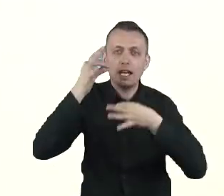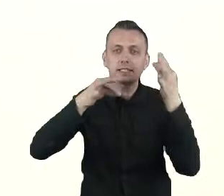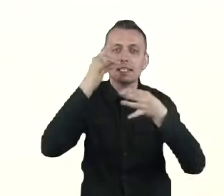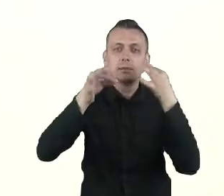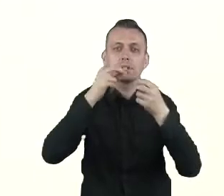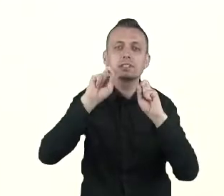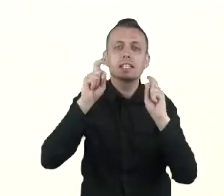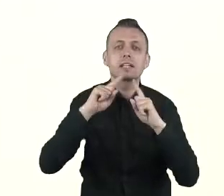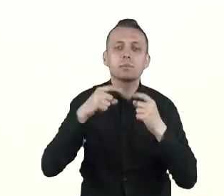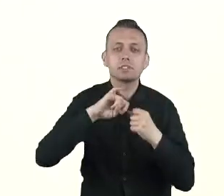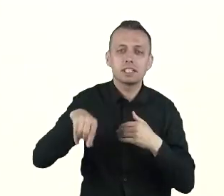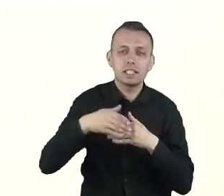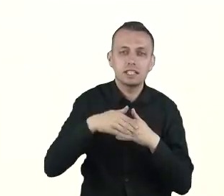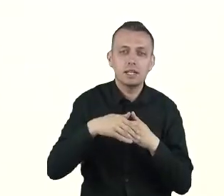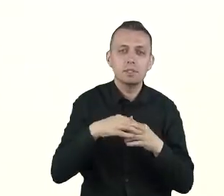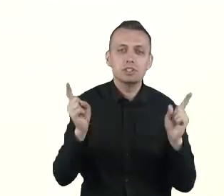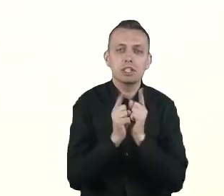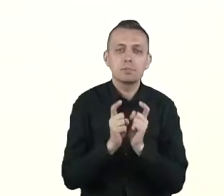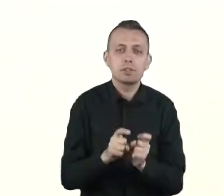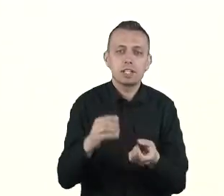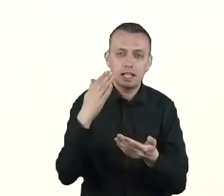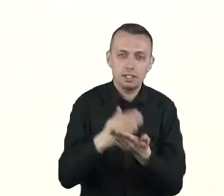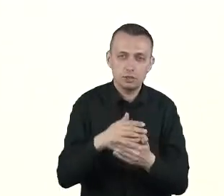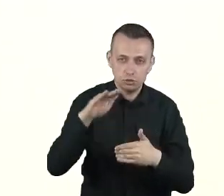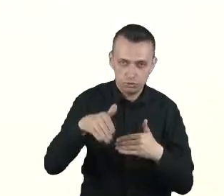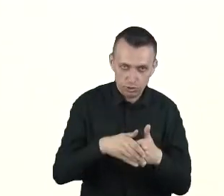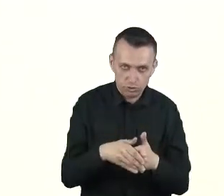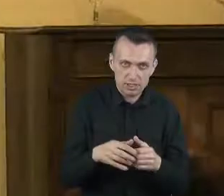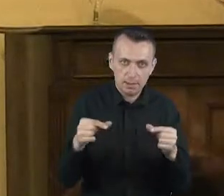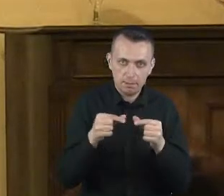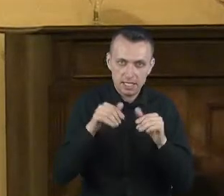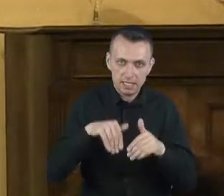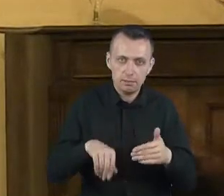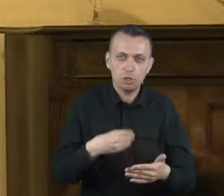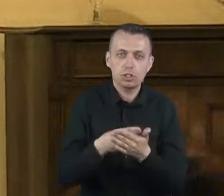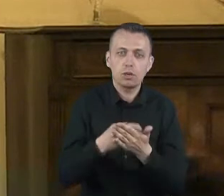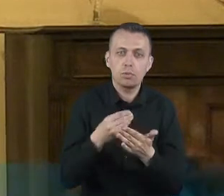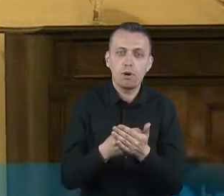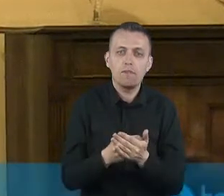już 25 maja. Bilety dostępne rzecz jasna w hotelu Rondo.